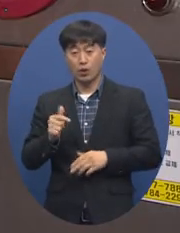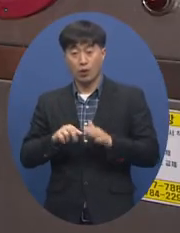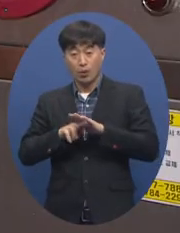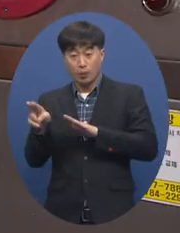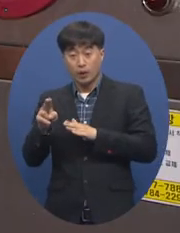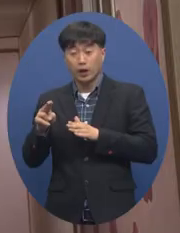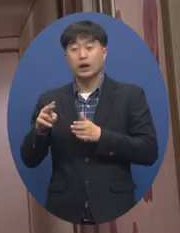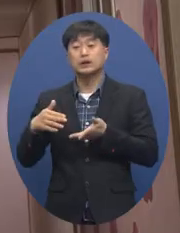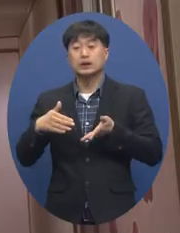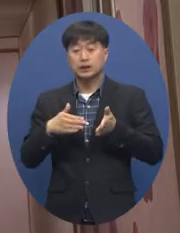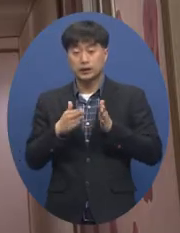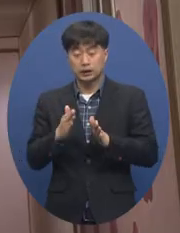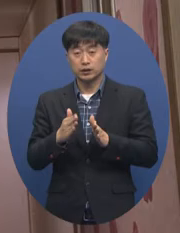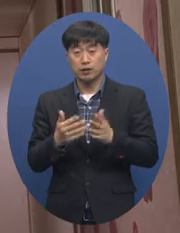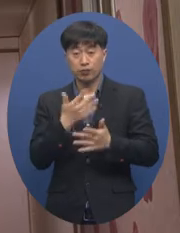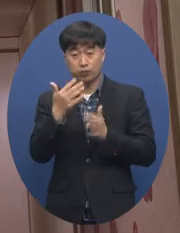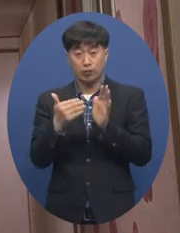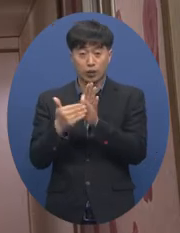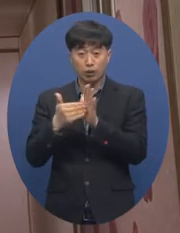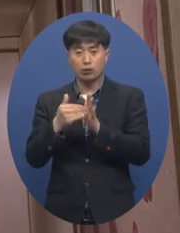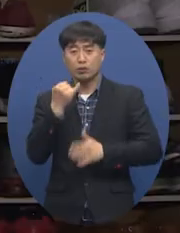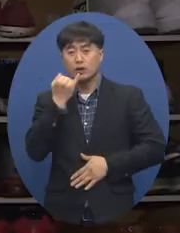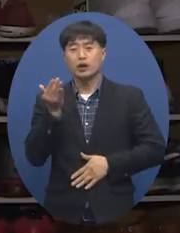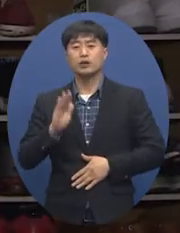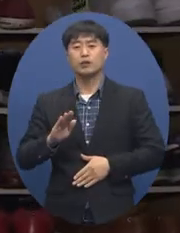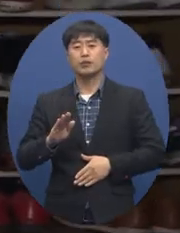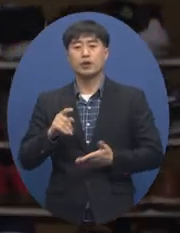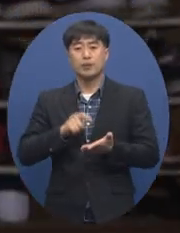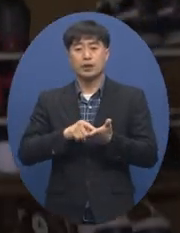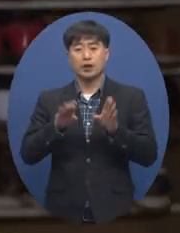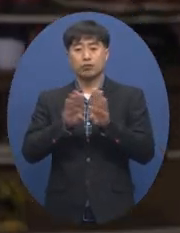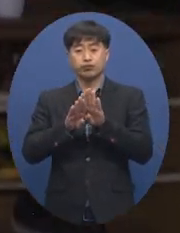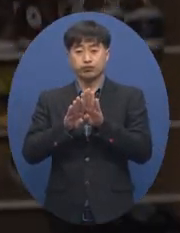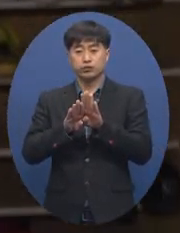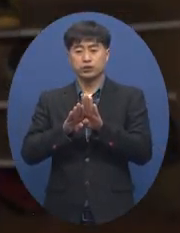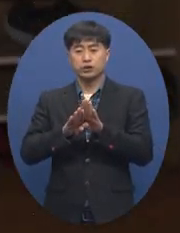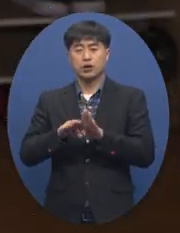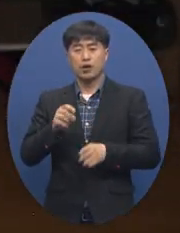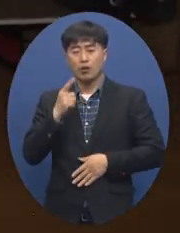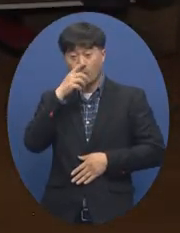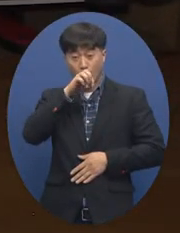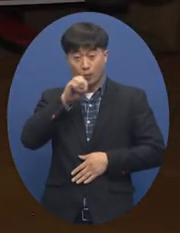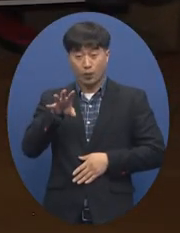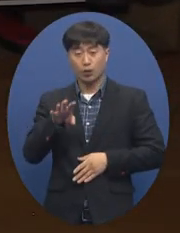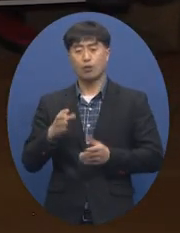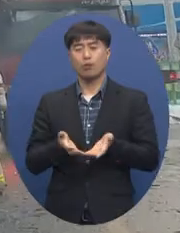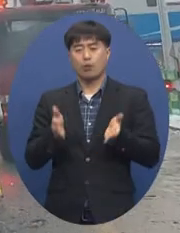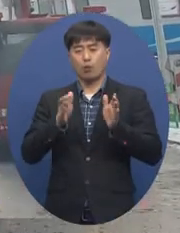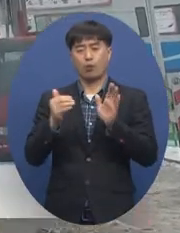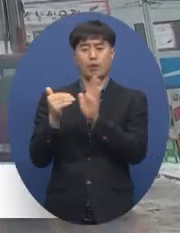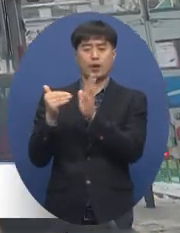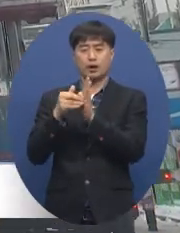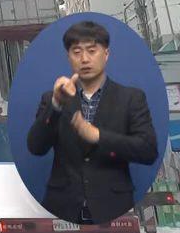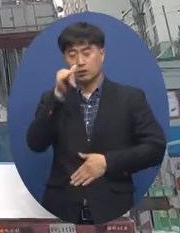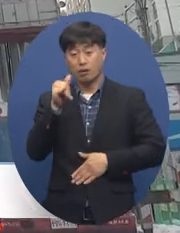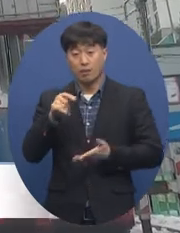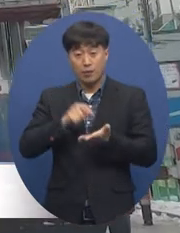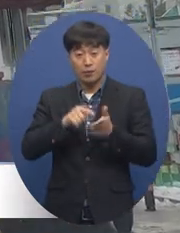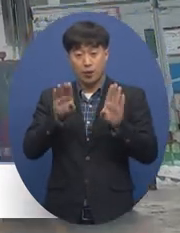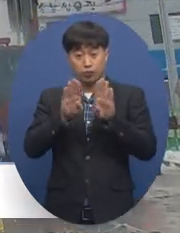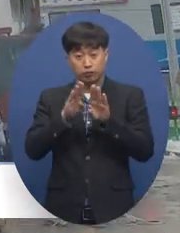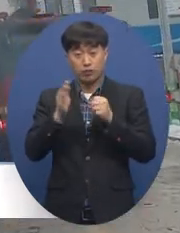통로나 방화 시설은 상태가 괜찮았지만 비상구 문은 아무렇지도 않게 쓰레기통으로 막아놨습니다. 비상구가 막혀